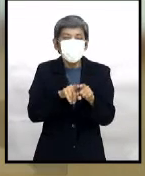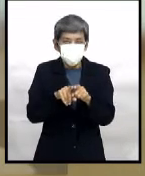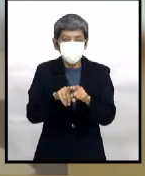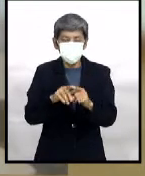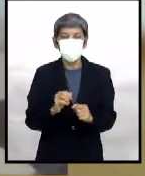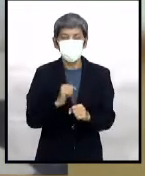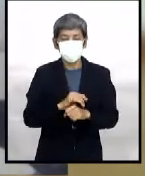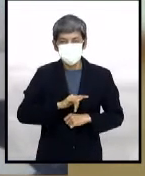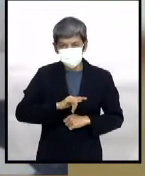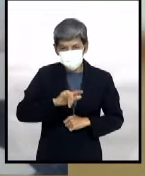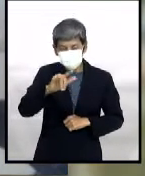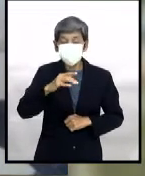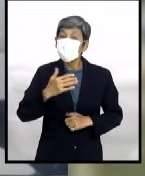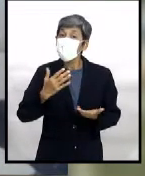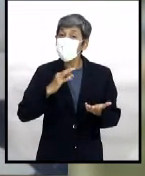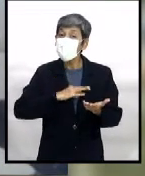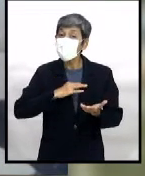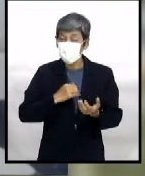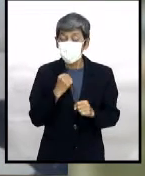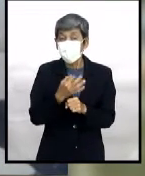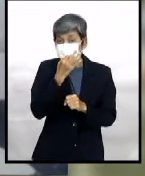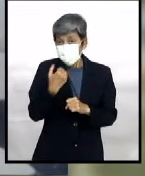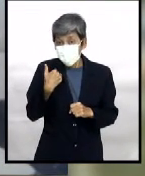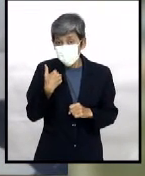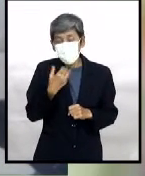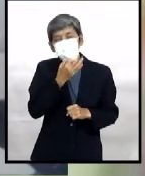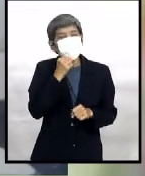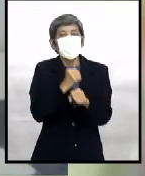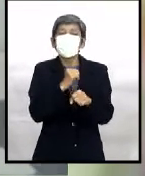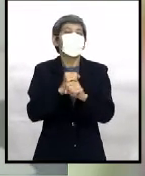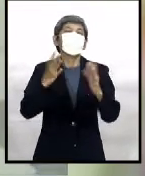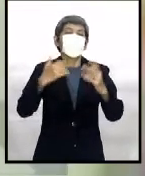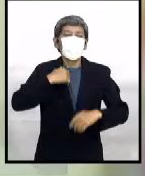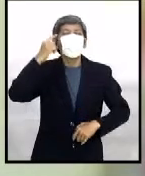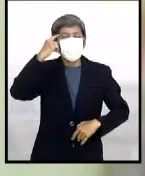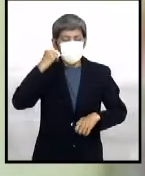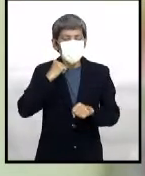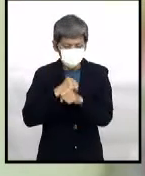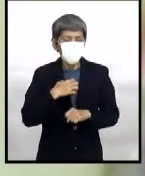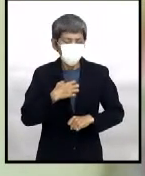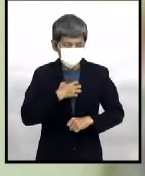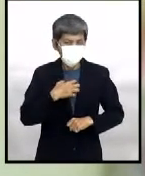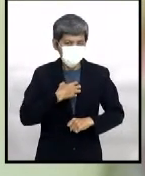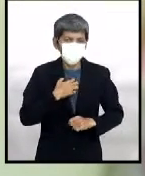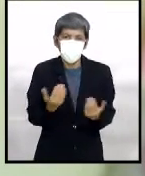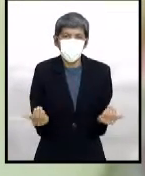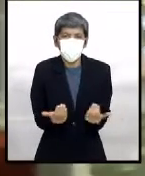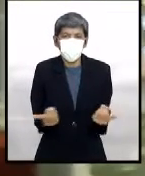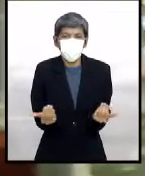อย่างแล้วก็ภาคอากาศที่มันนักบิน แล้วออกมาทำอาชีพไหมคะ อันนี้อาชีพไม่ได้ทำคือคิดว่าจะทำพอดีว่